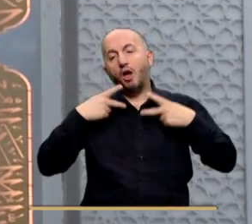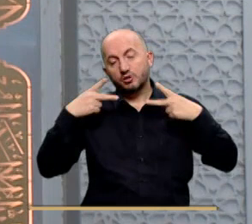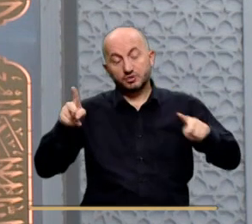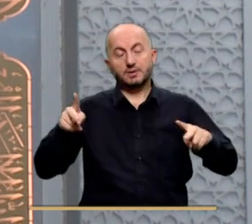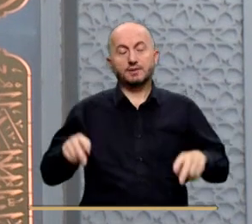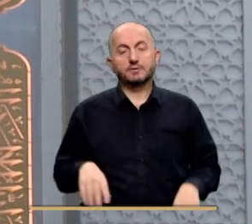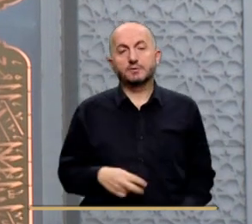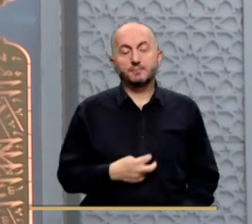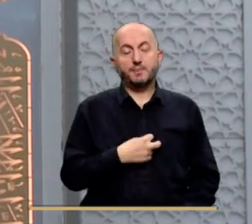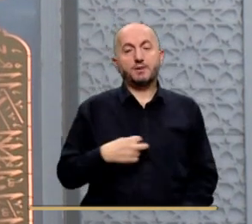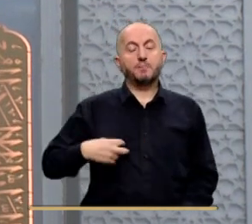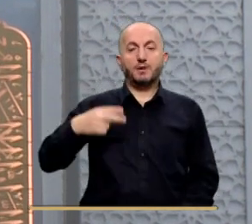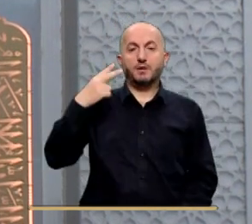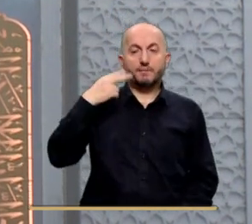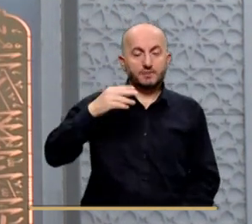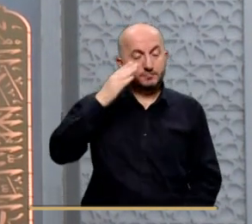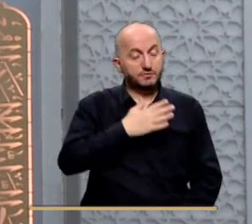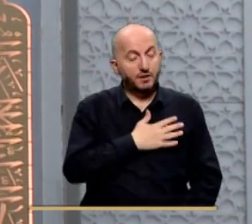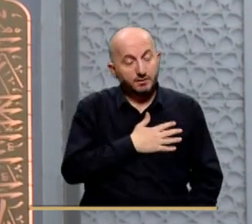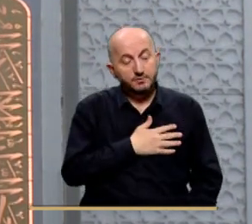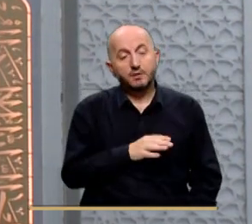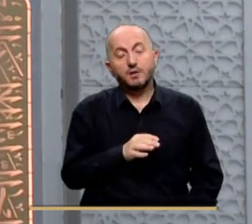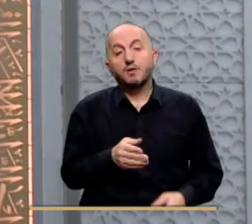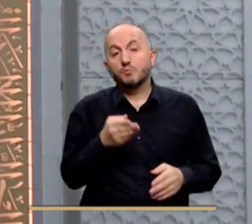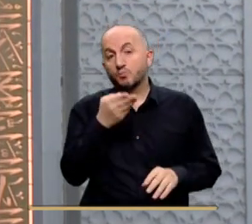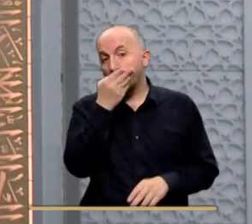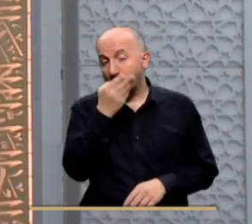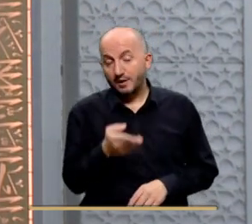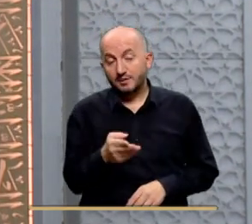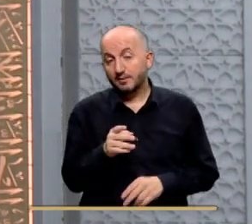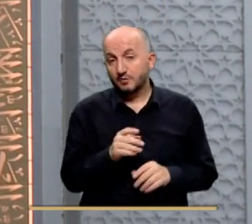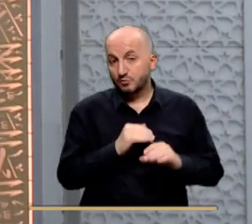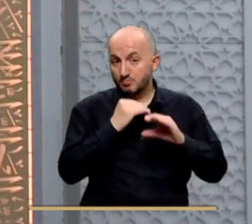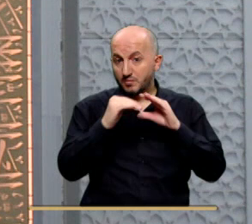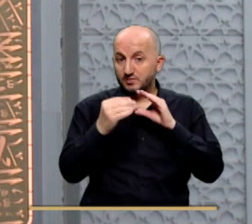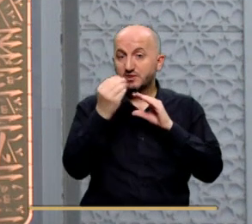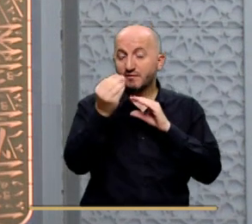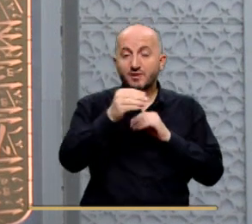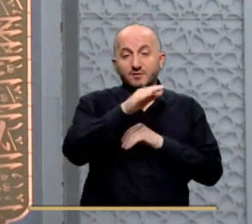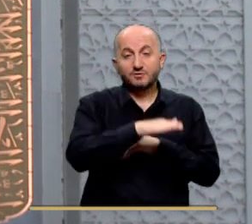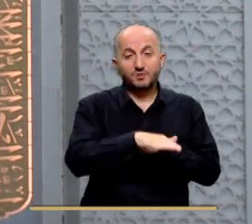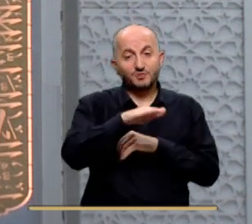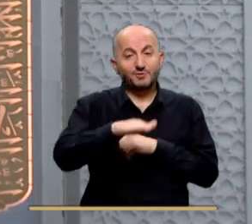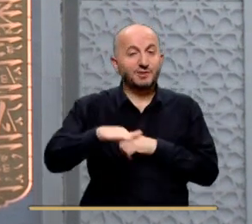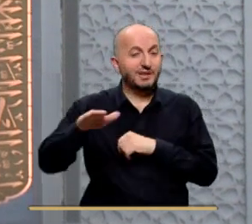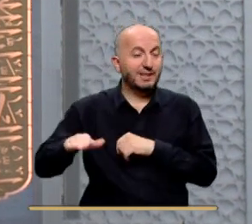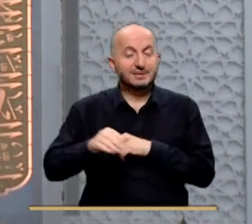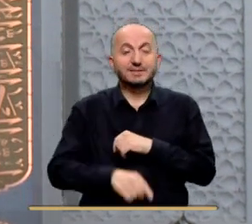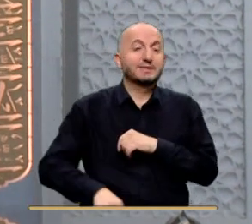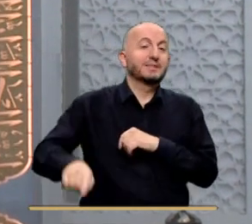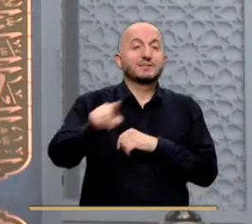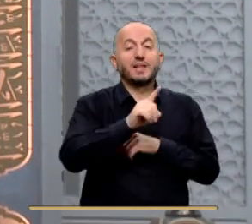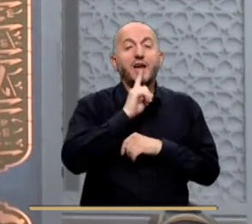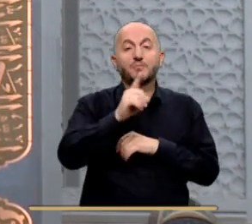ki Efendimiz sallallahu aleyhi ve sellem bu haliyle bize şu mesajı veriyor. Yani çocuklarınıza, sizin